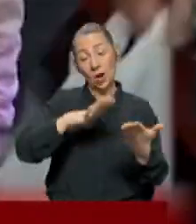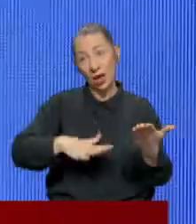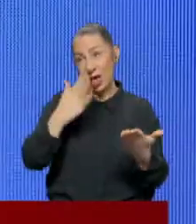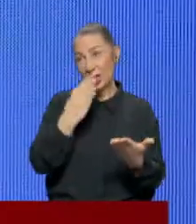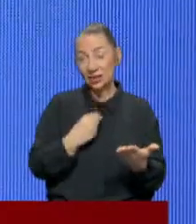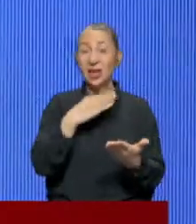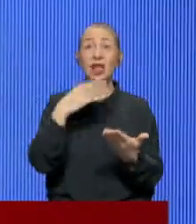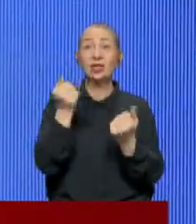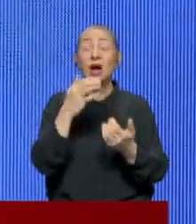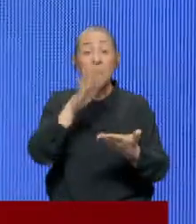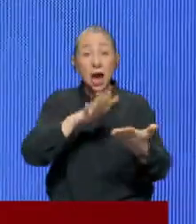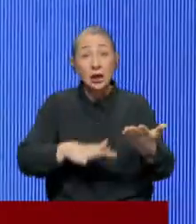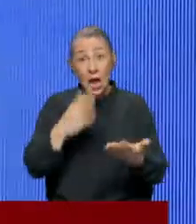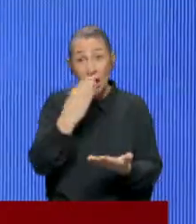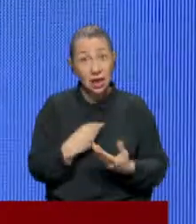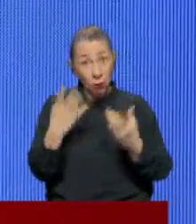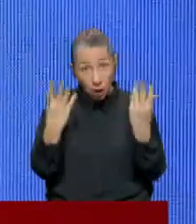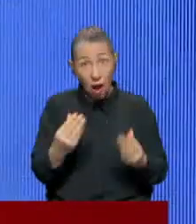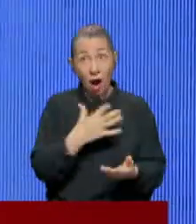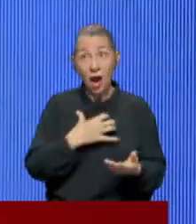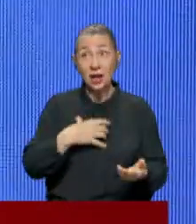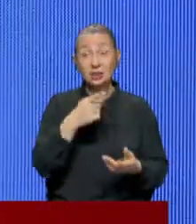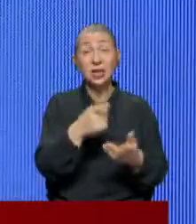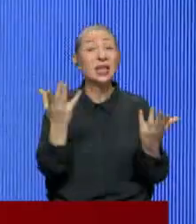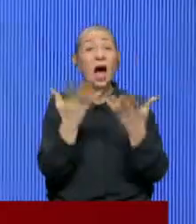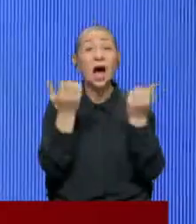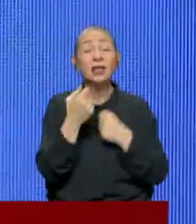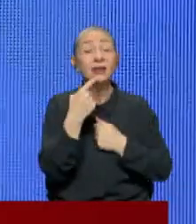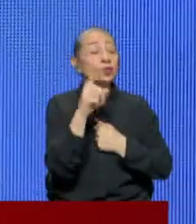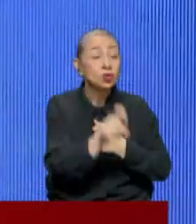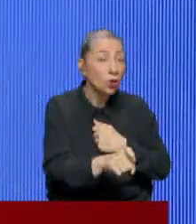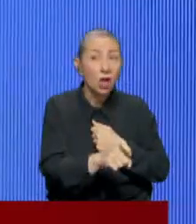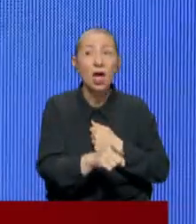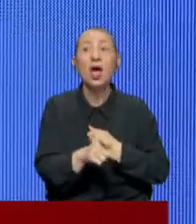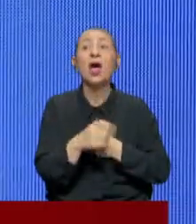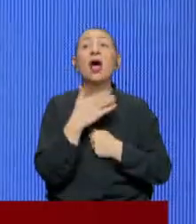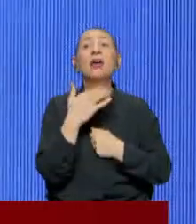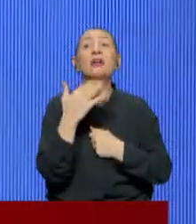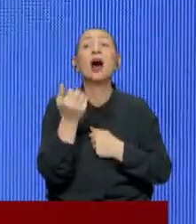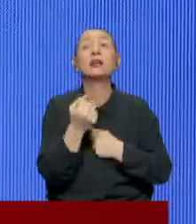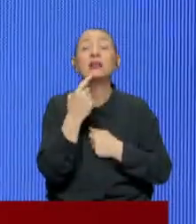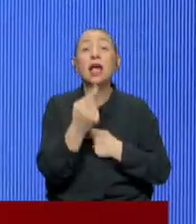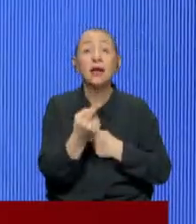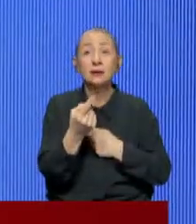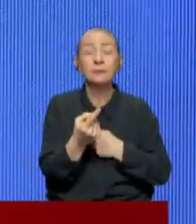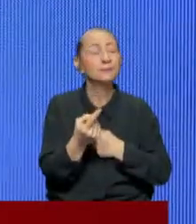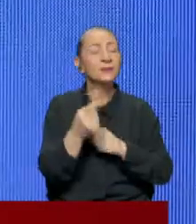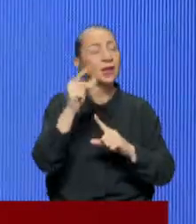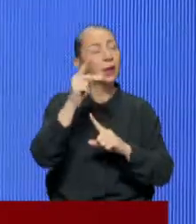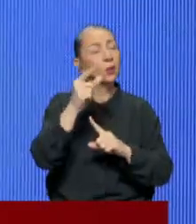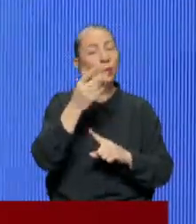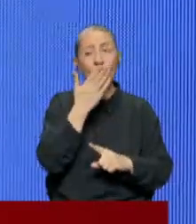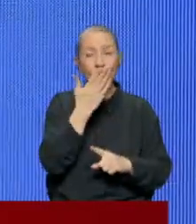et aldı. Karne hediyesi olarak annen sana ne aldı denildiğinde... Et aldı diyen,